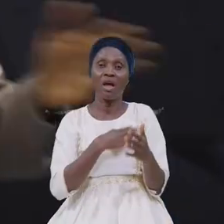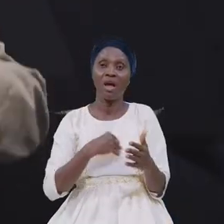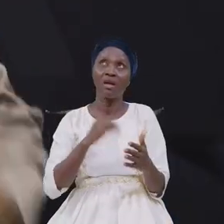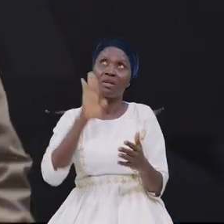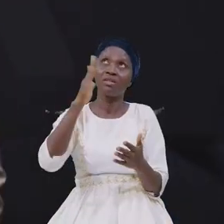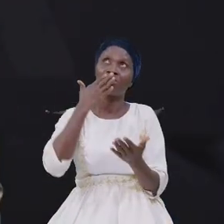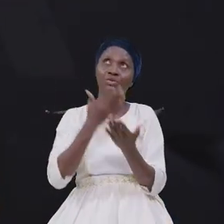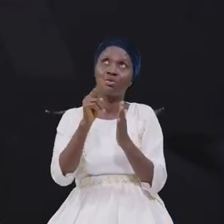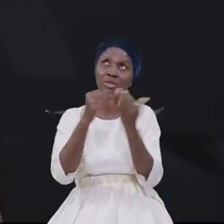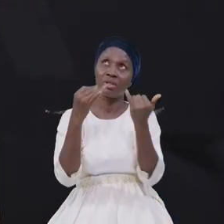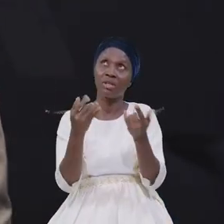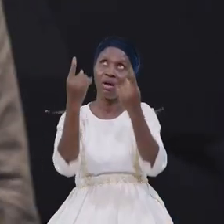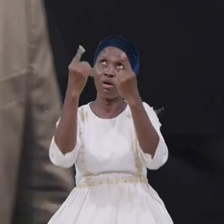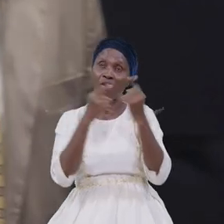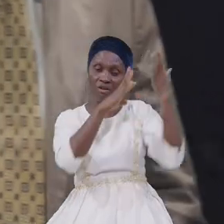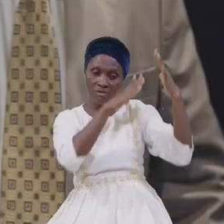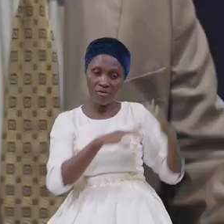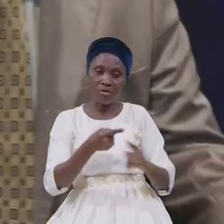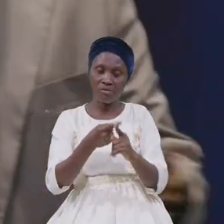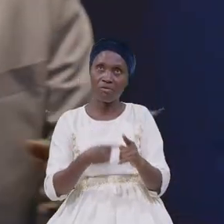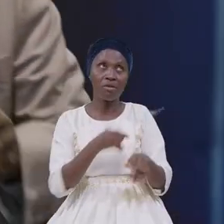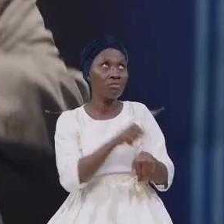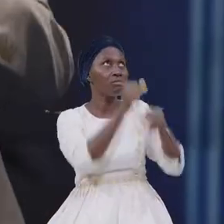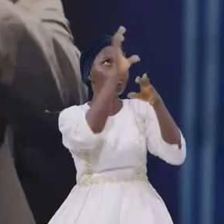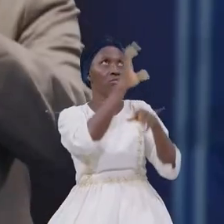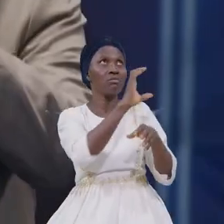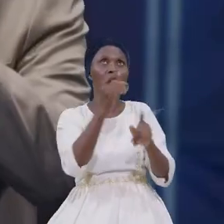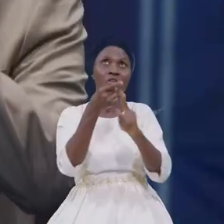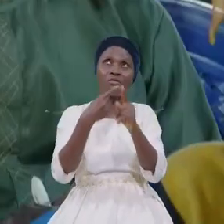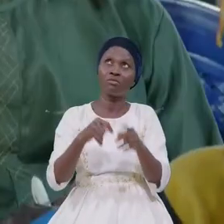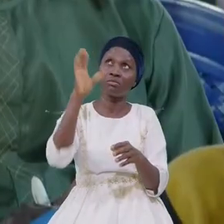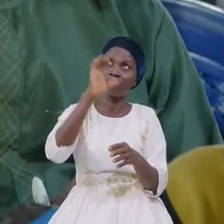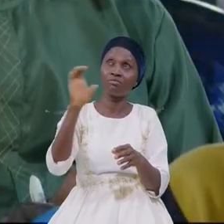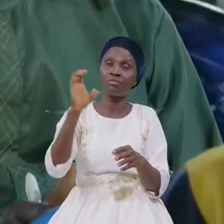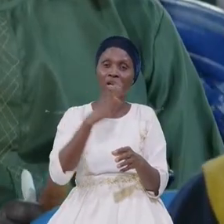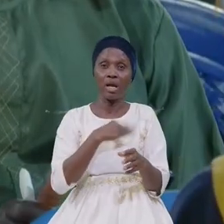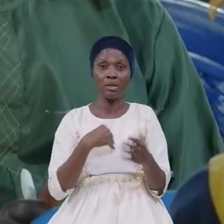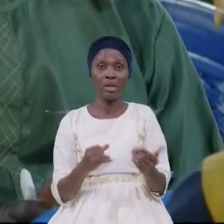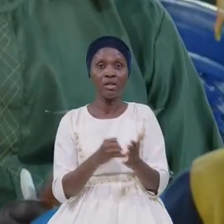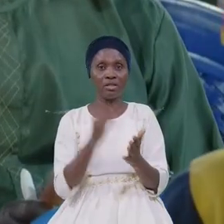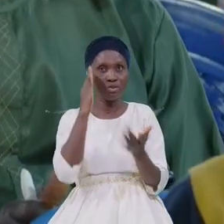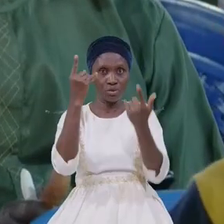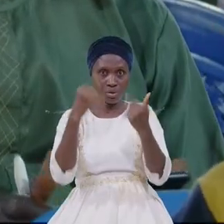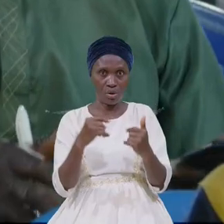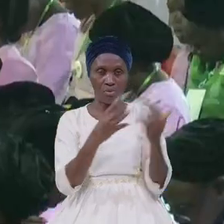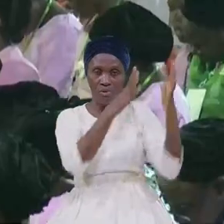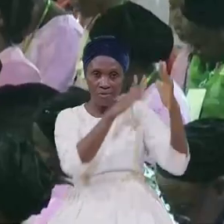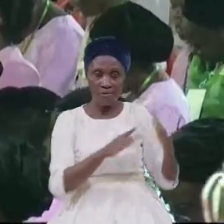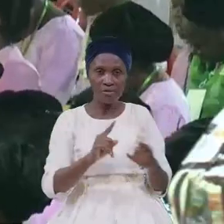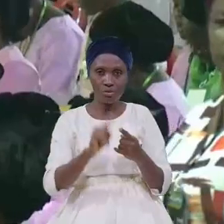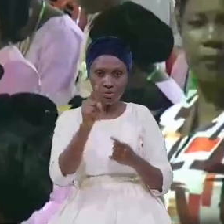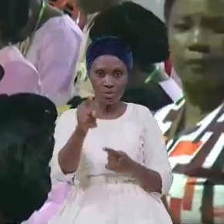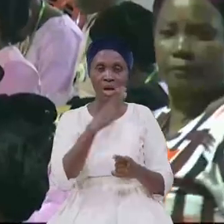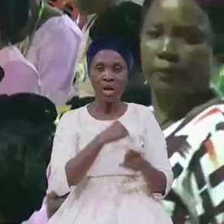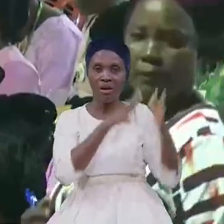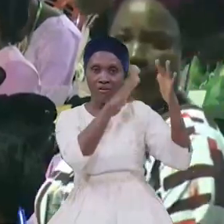Dieu coule du calvaire et coule de la croix. Et maintenant, cela va couler vers vous. Cela va couler